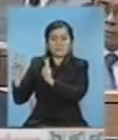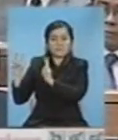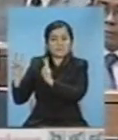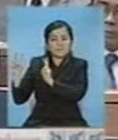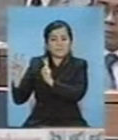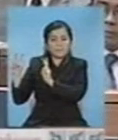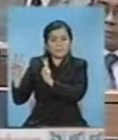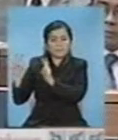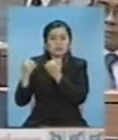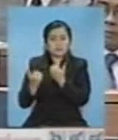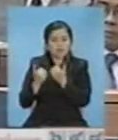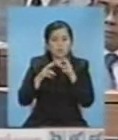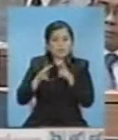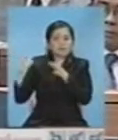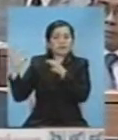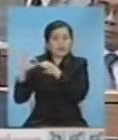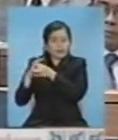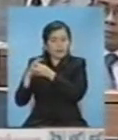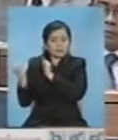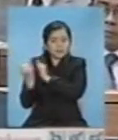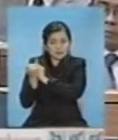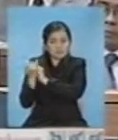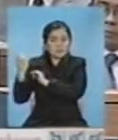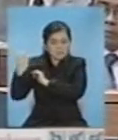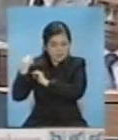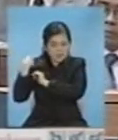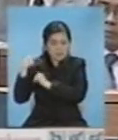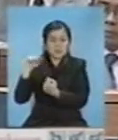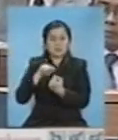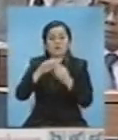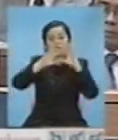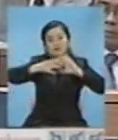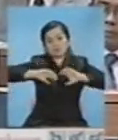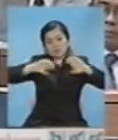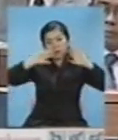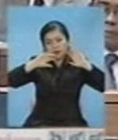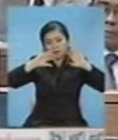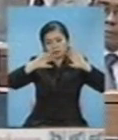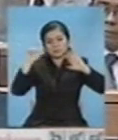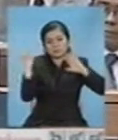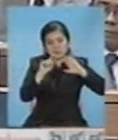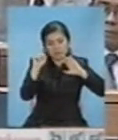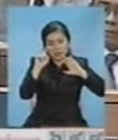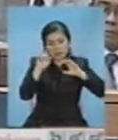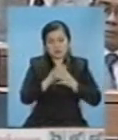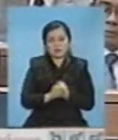จึงเกิดการบล็อกโหวตเพราะรัฐบาล มีเ